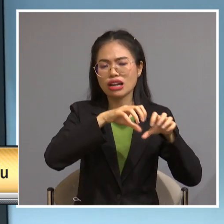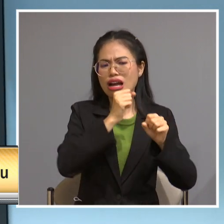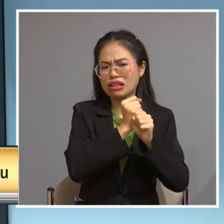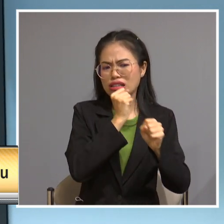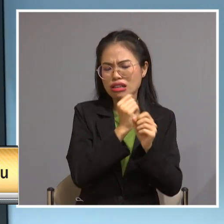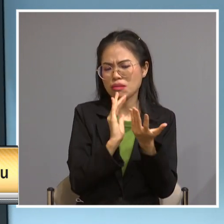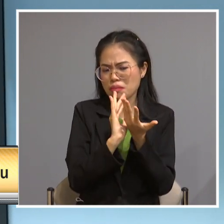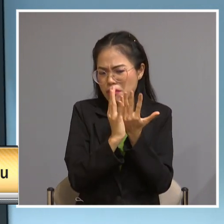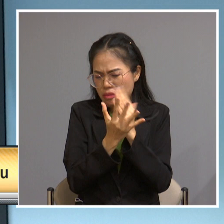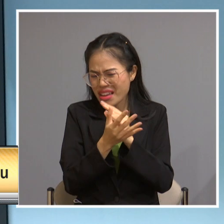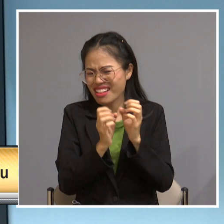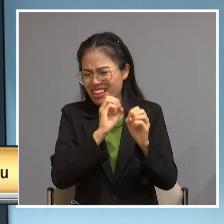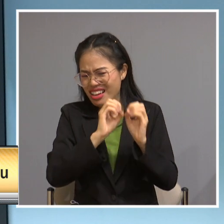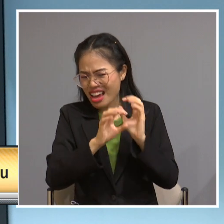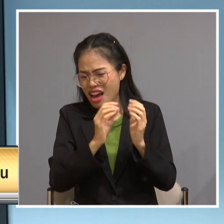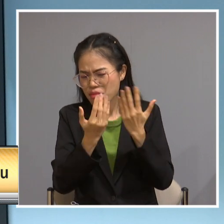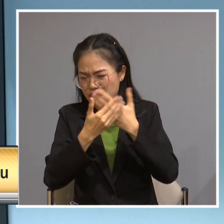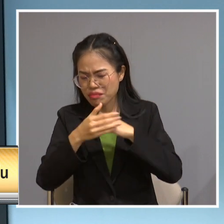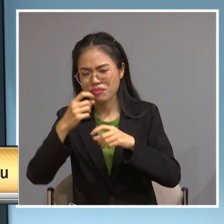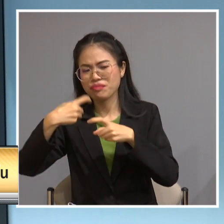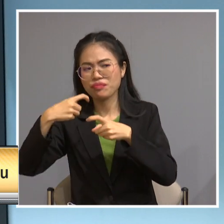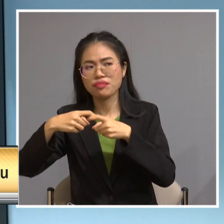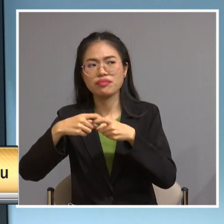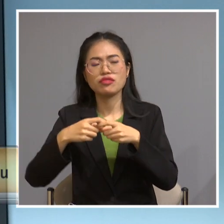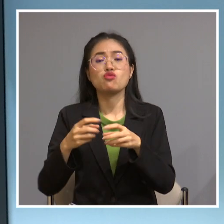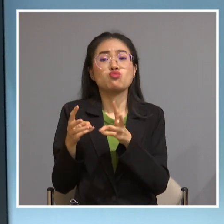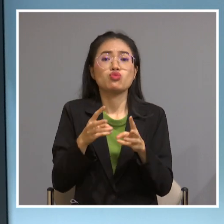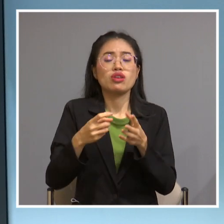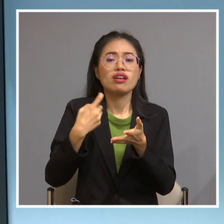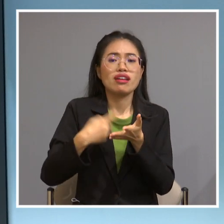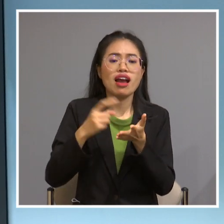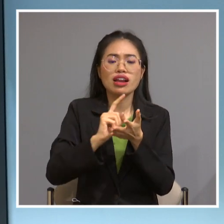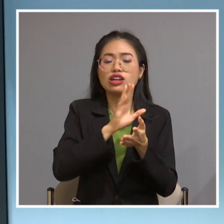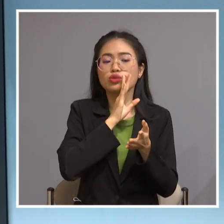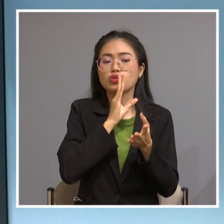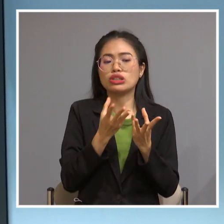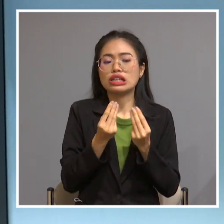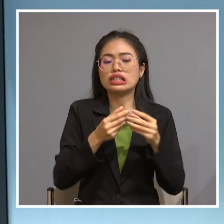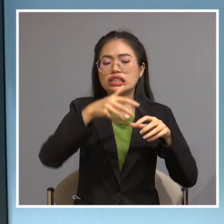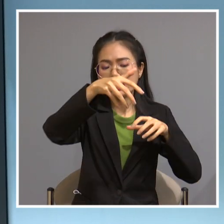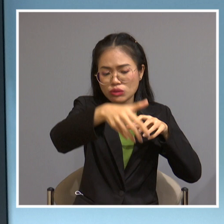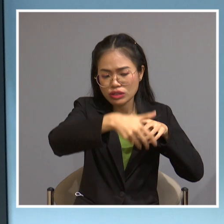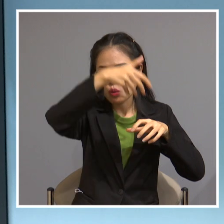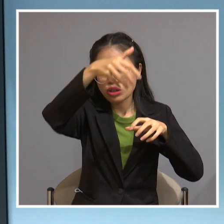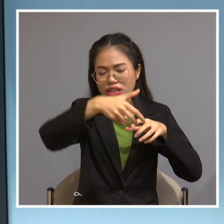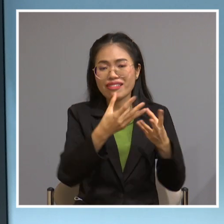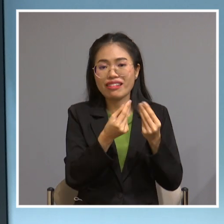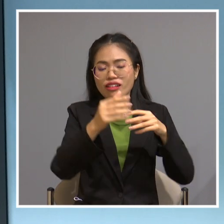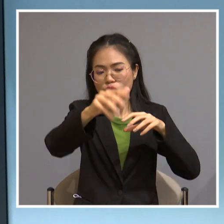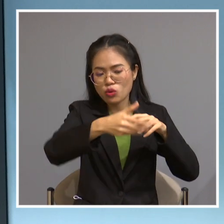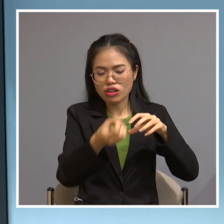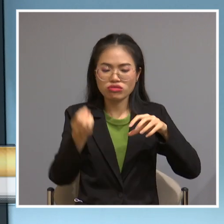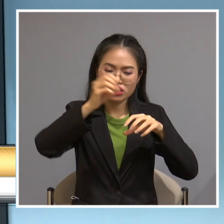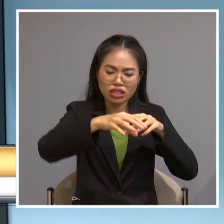ว่ายากอย่ไรการที่จะฝังกลบกจะมีปัญหา ไม่มีที่ถฝงกลบให้ถูกต้องเป